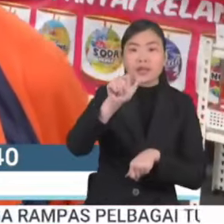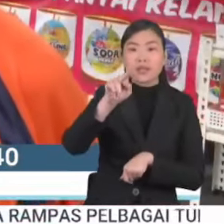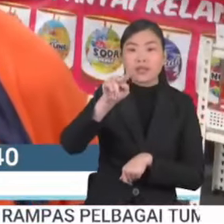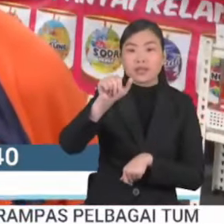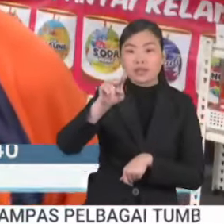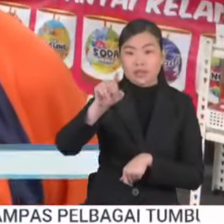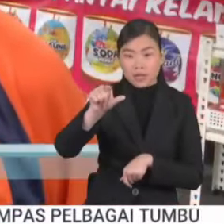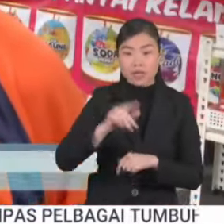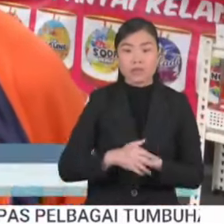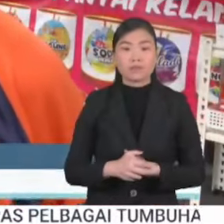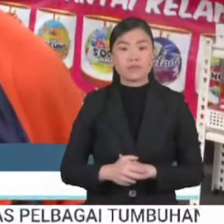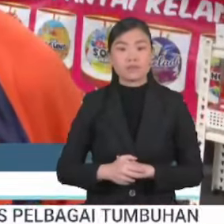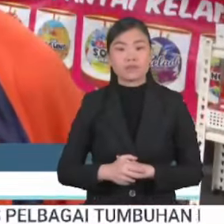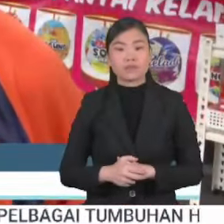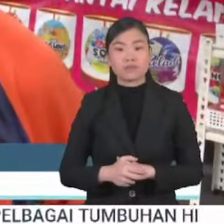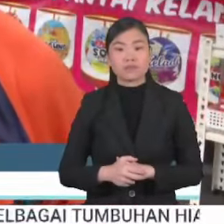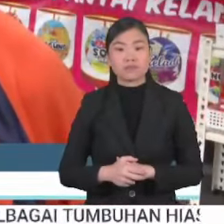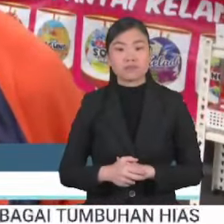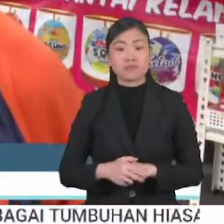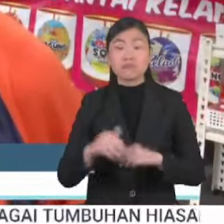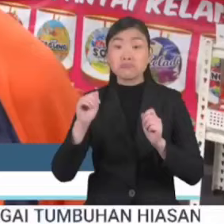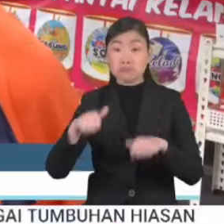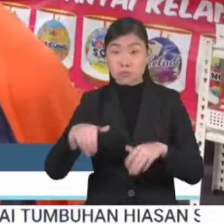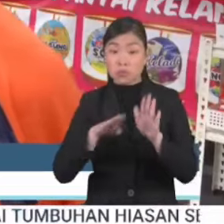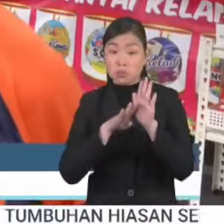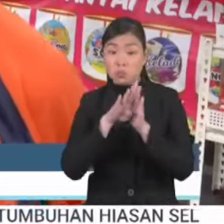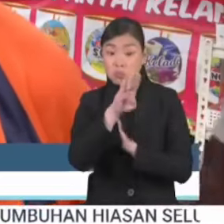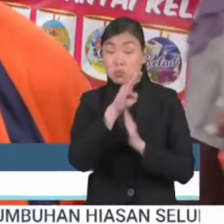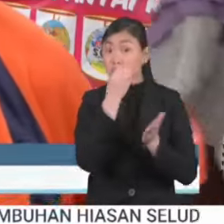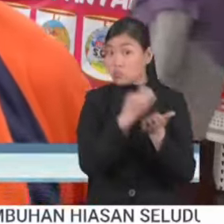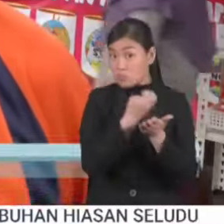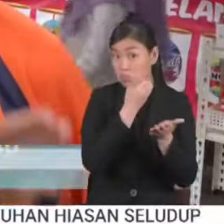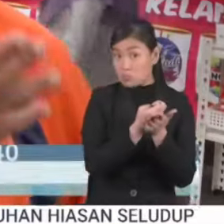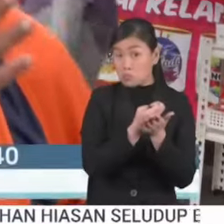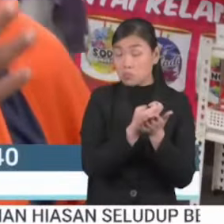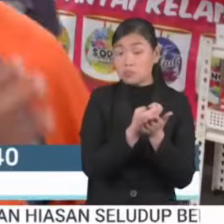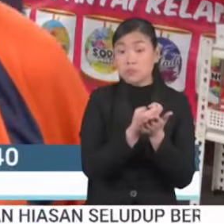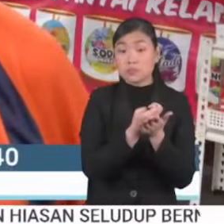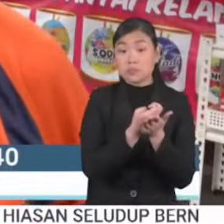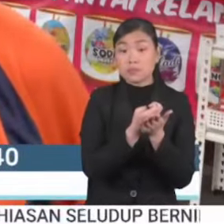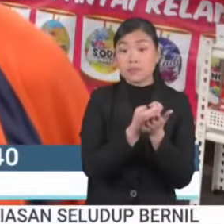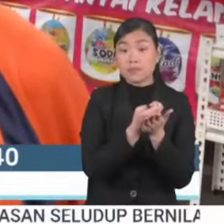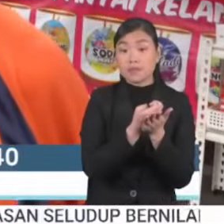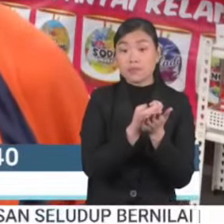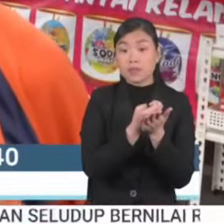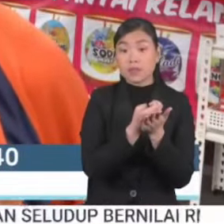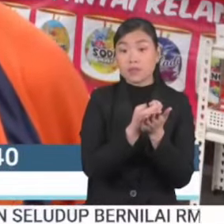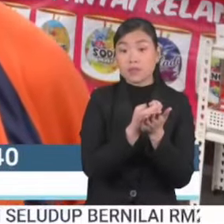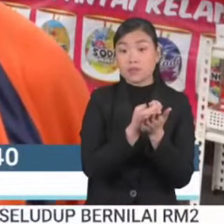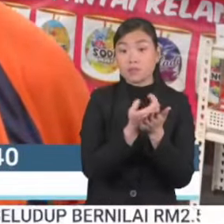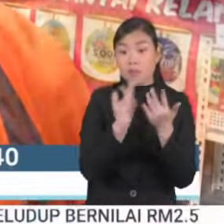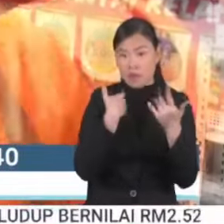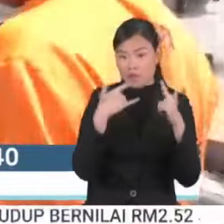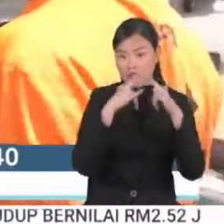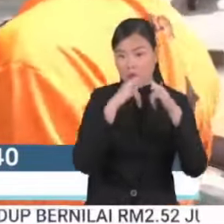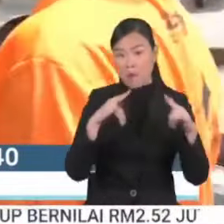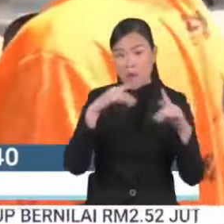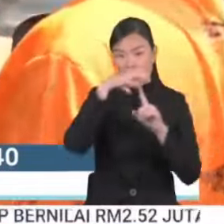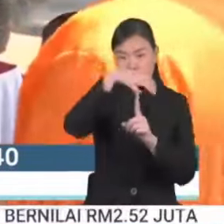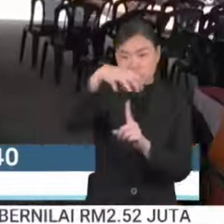untuk mendapatkan peningkatan ekonomi penduduk kat sini dengan terdirinya khemah-khemah.